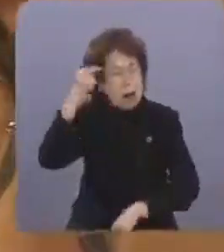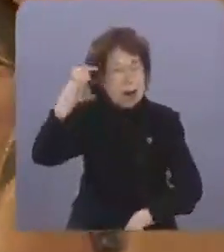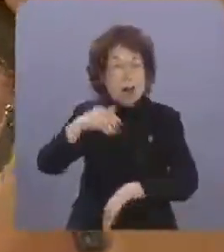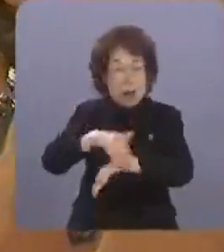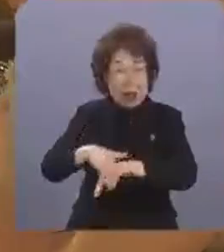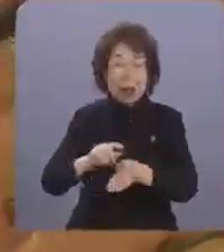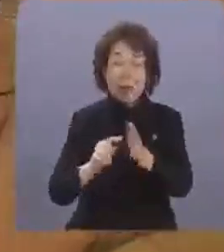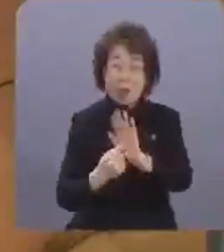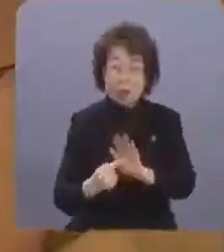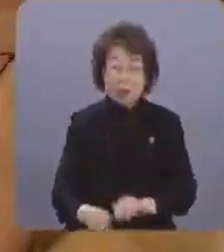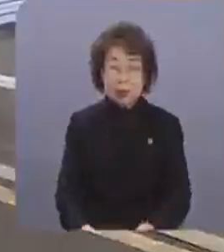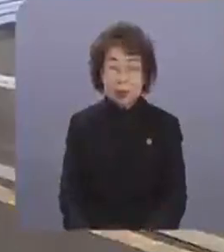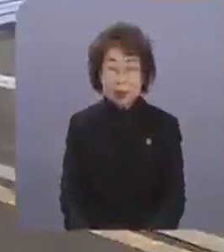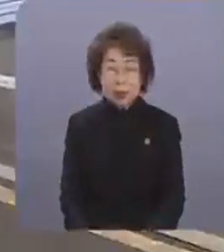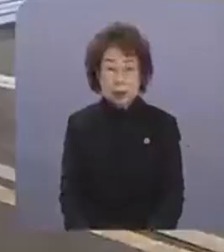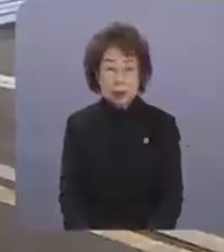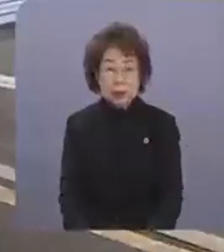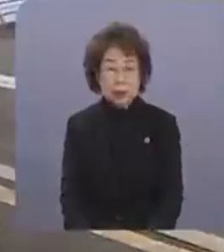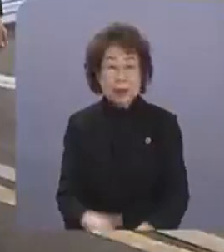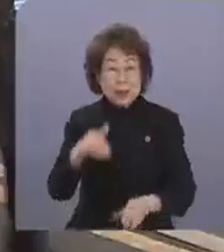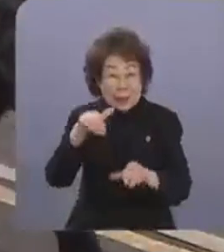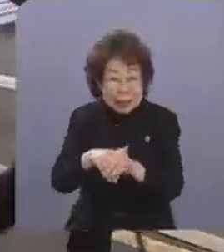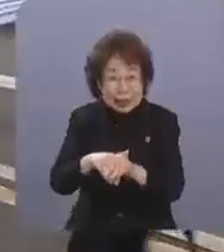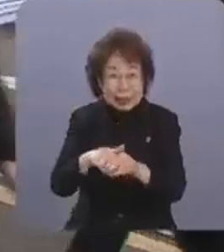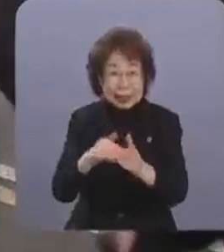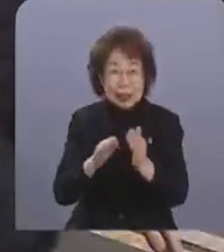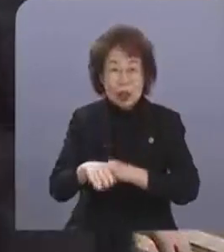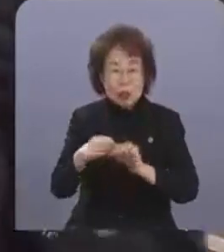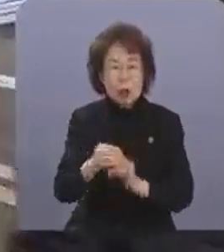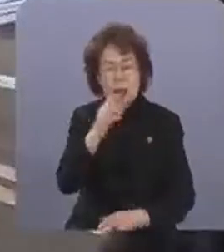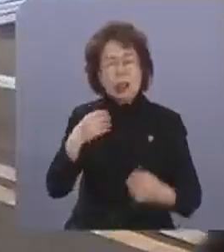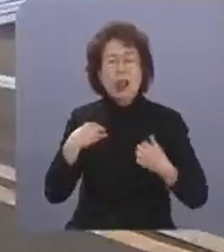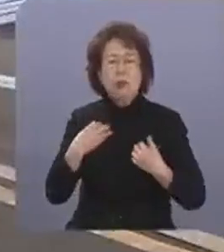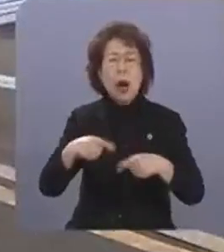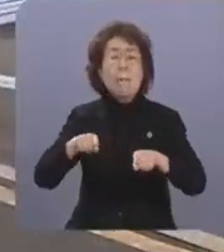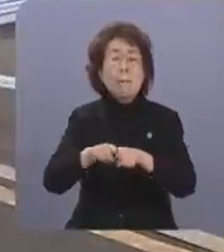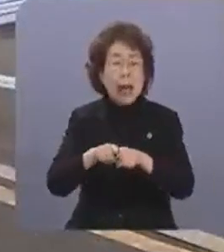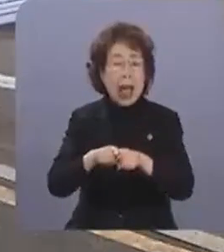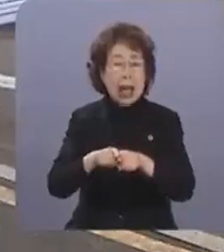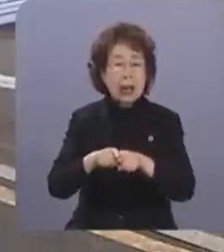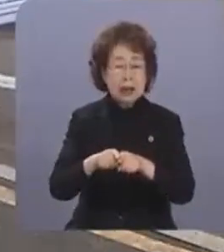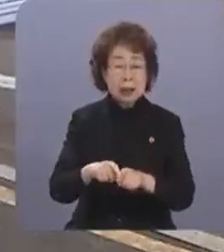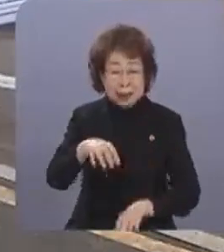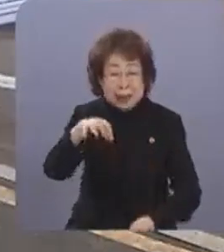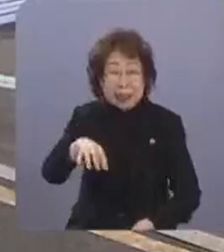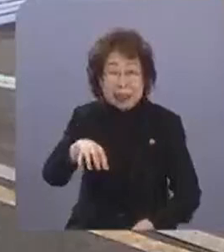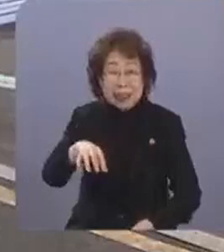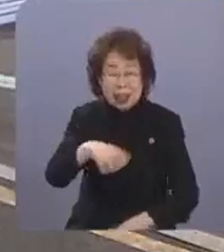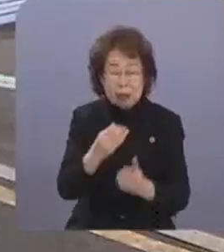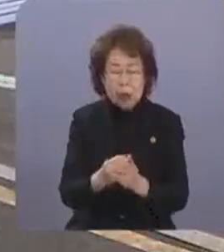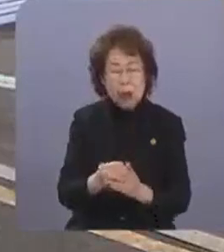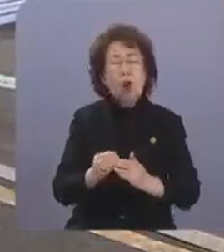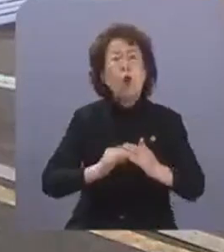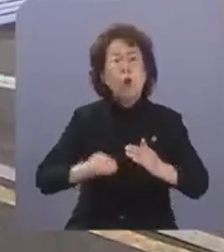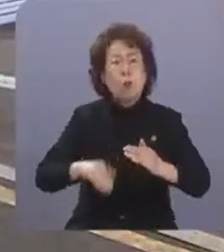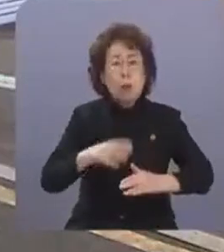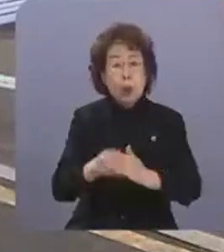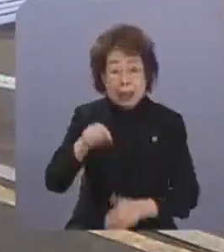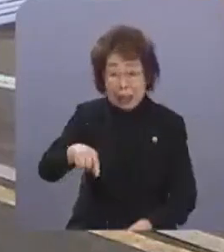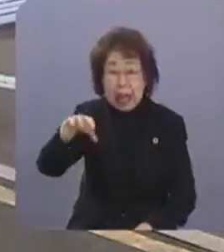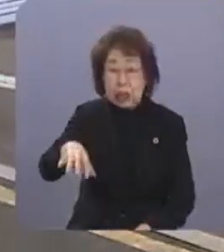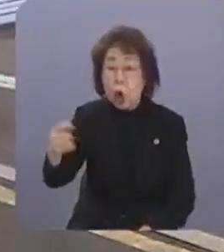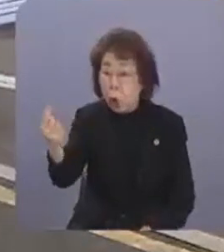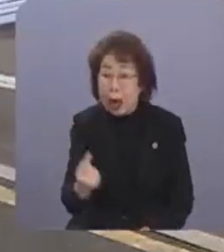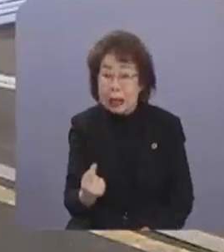협의하겠다고 밝혔습니다. 총선이 끝나면 국토교통부에 요청해서 국토교통부 공무원들이 여기